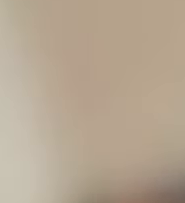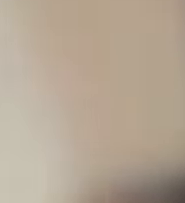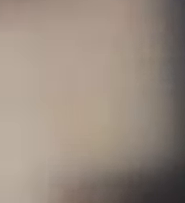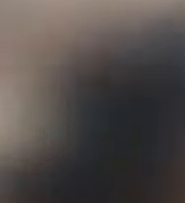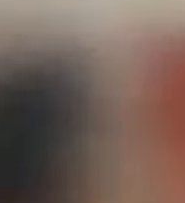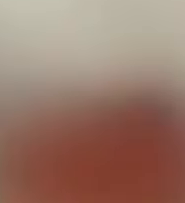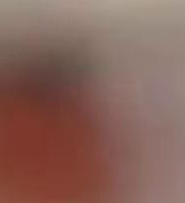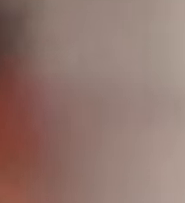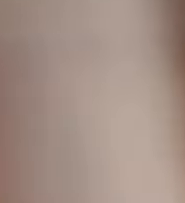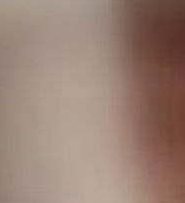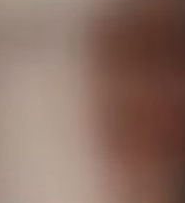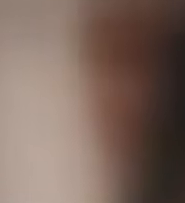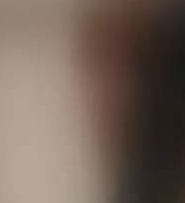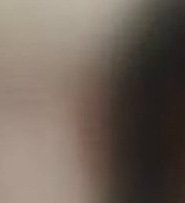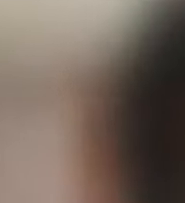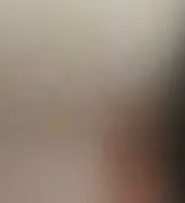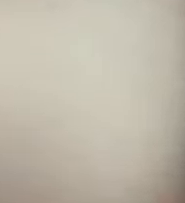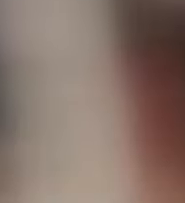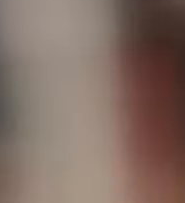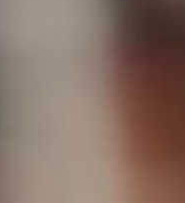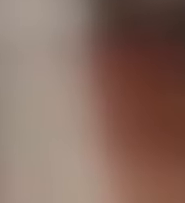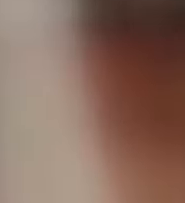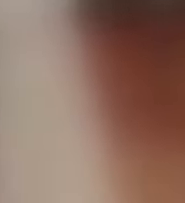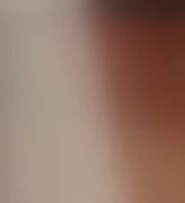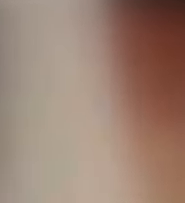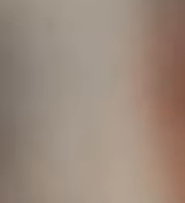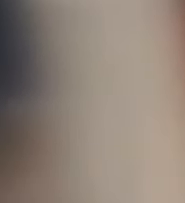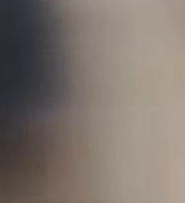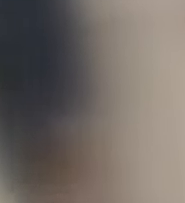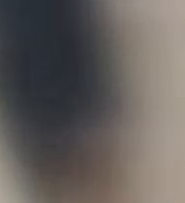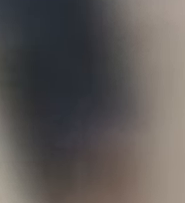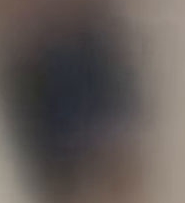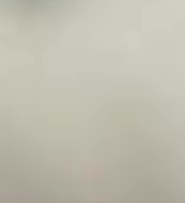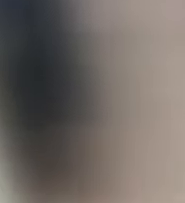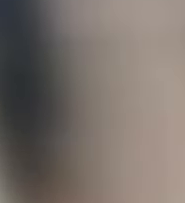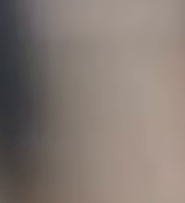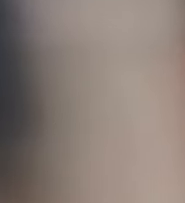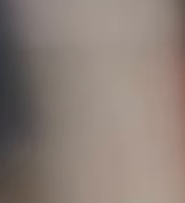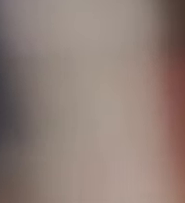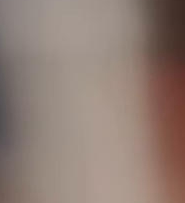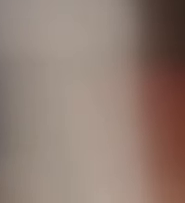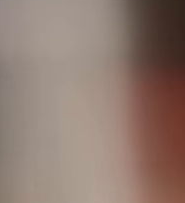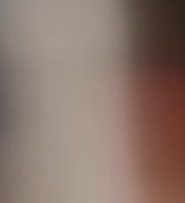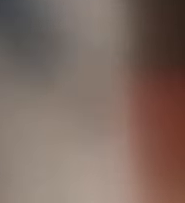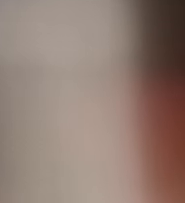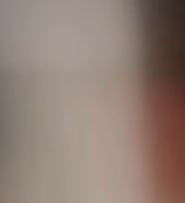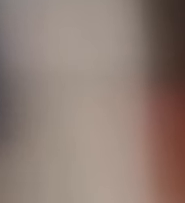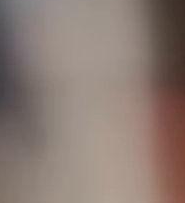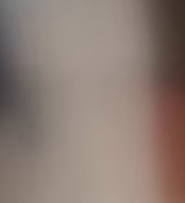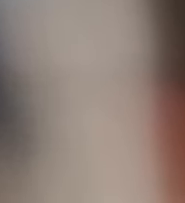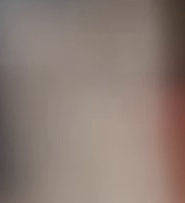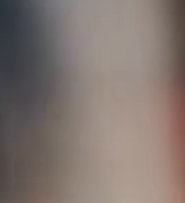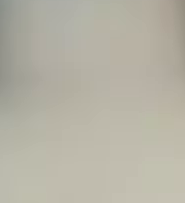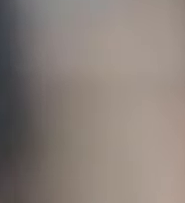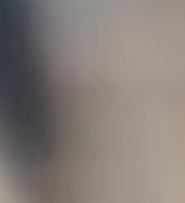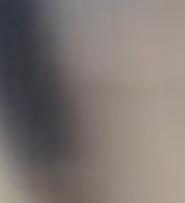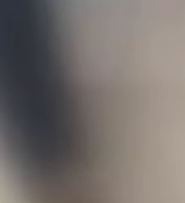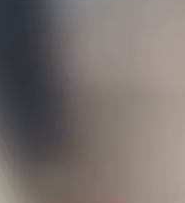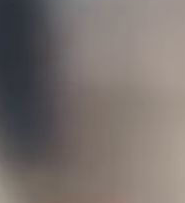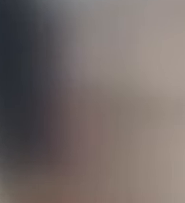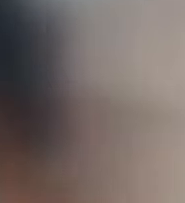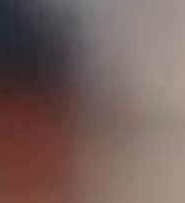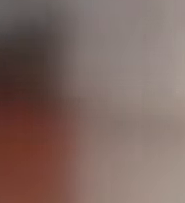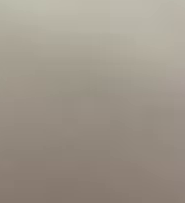නෑ ආගමික නිදහස තියෙනවා ජාතිය කුමක් වුණත් ආගමික නිදහස තියෙනවා නෑ නෑ ඒක ගැන ඔබතුමා උත්තර දෙන්න